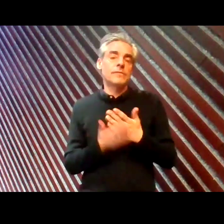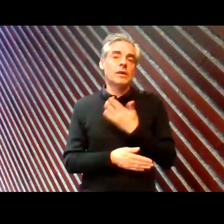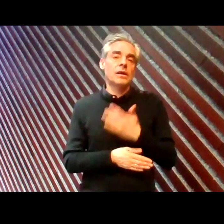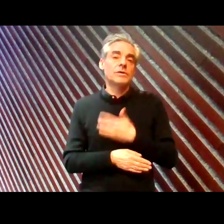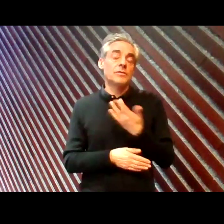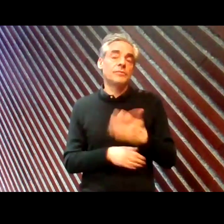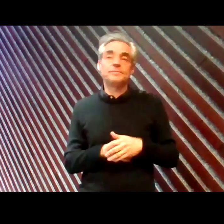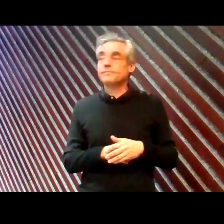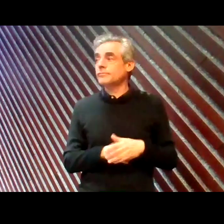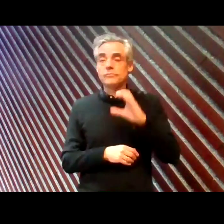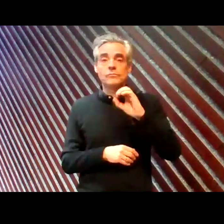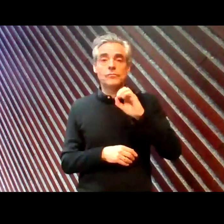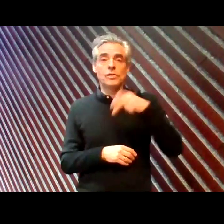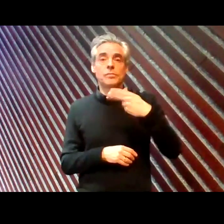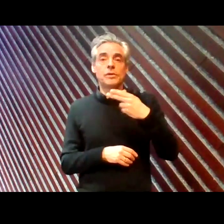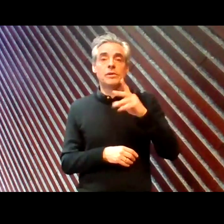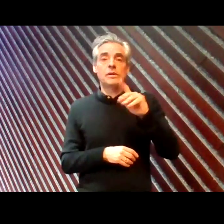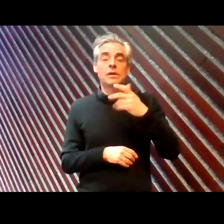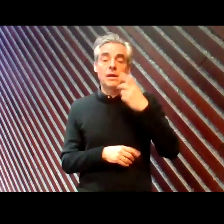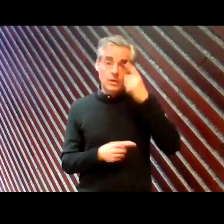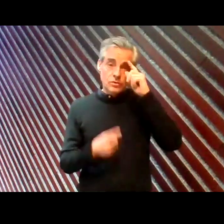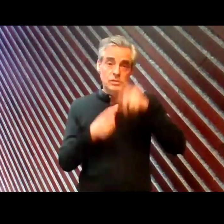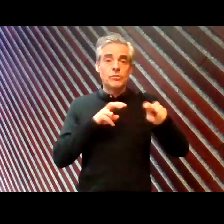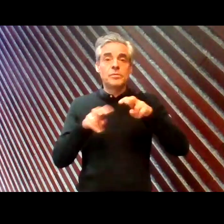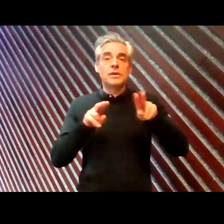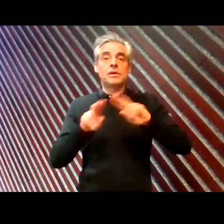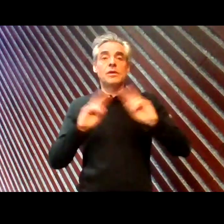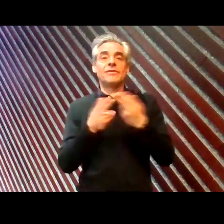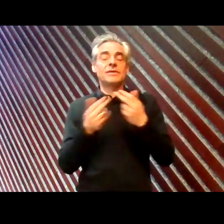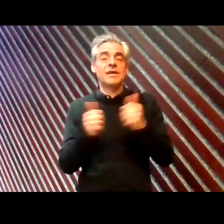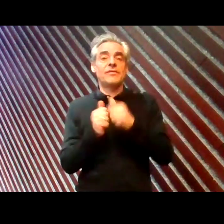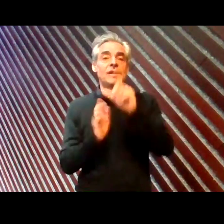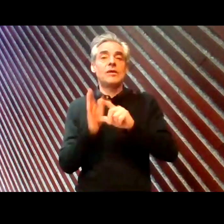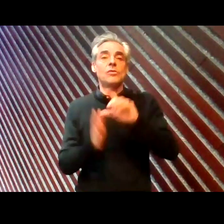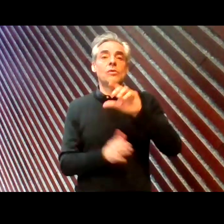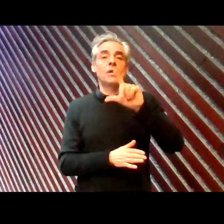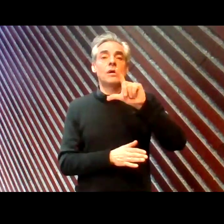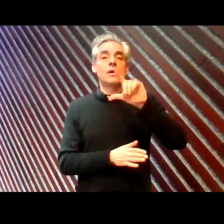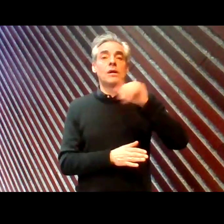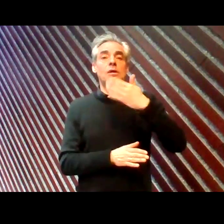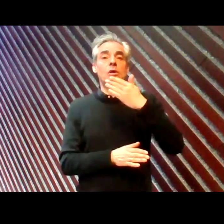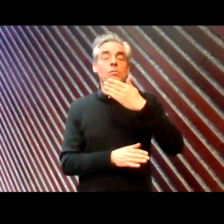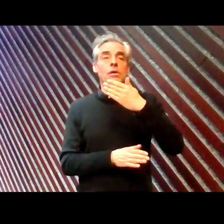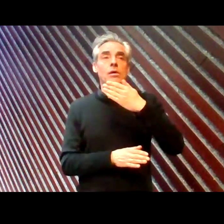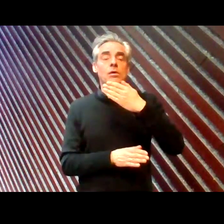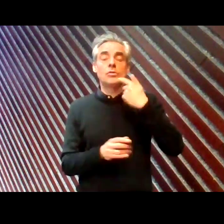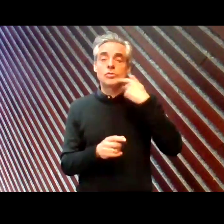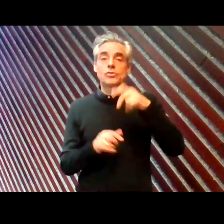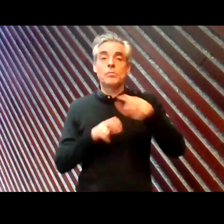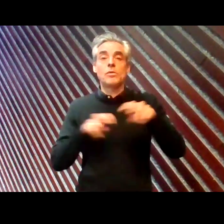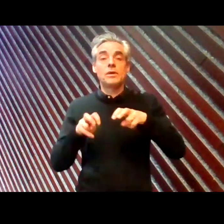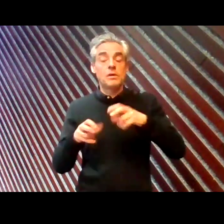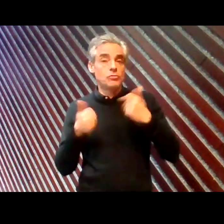l'open data qui a été ouvert sur les mobilités grâce à la loi LOM sur la loi sur les mobilités